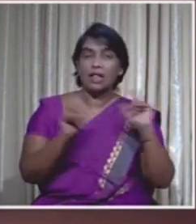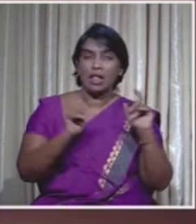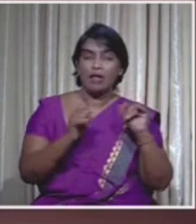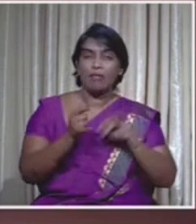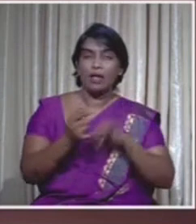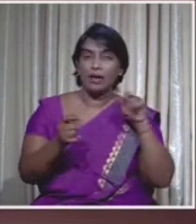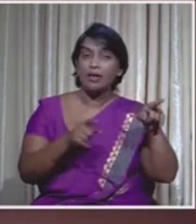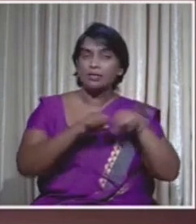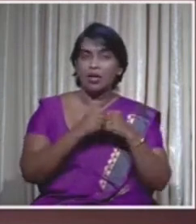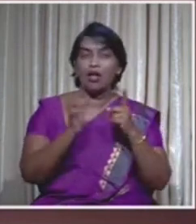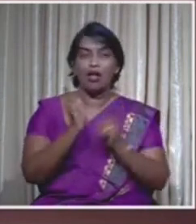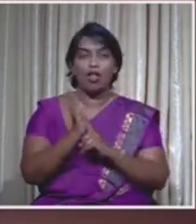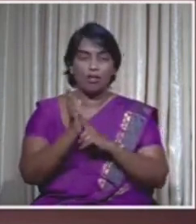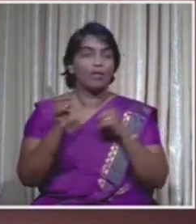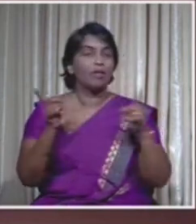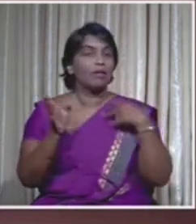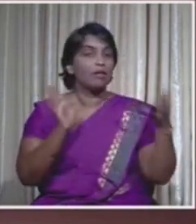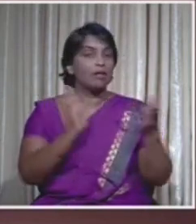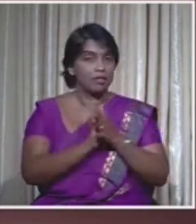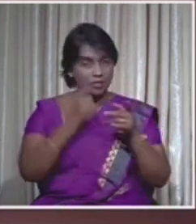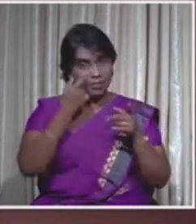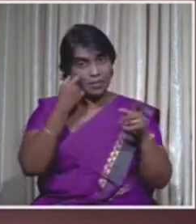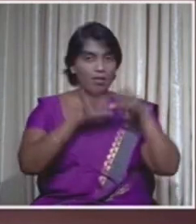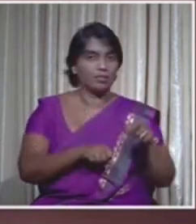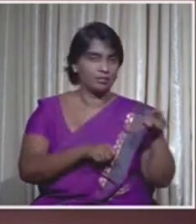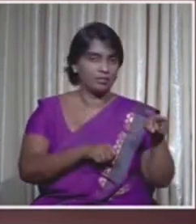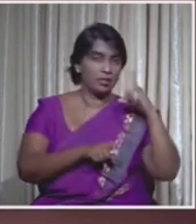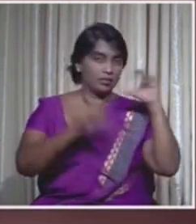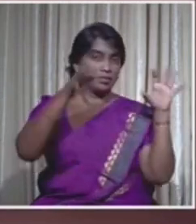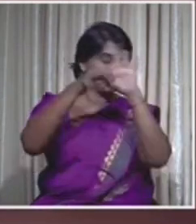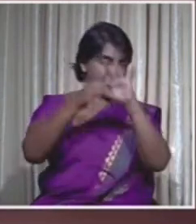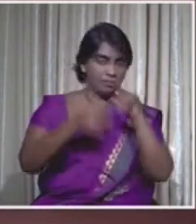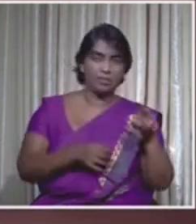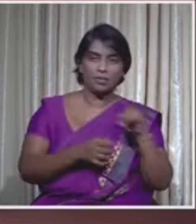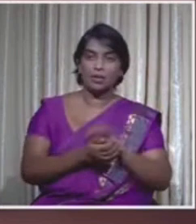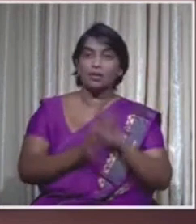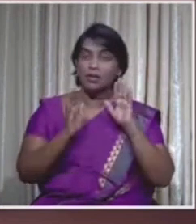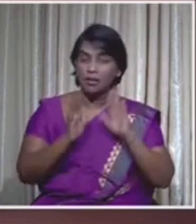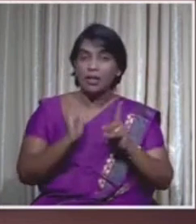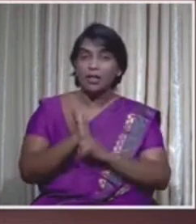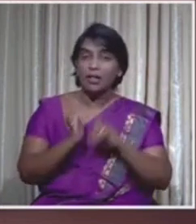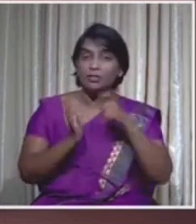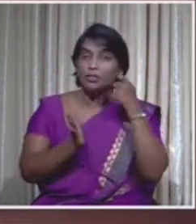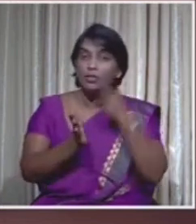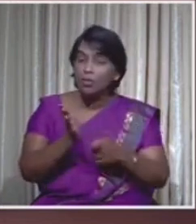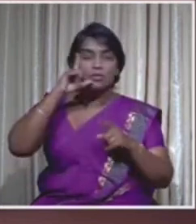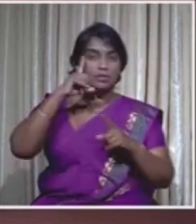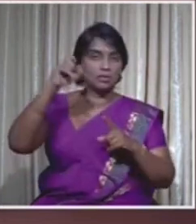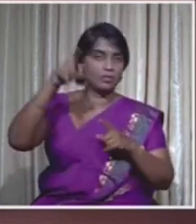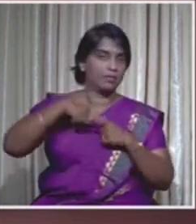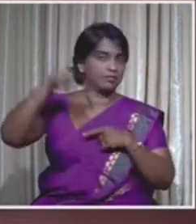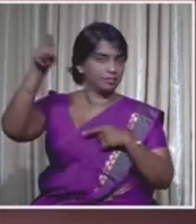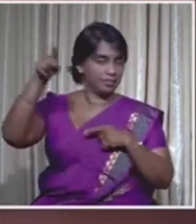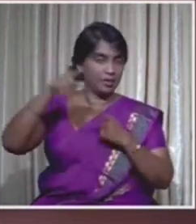කෙලිනා කියන සමාගම ලෝලිතගේ ඒතර ඒගොල්ල තමයි දේශීය ඒජන්ට් දේශීය නියෝජිතය හැබැයි අපි LIC එක ඕපන් කරන් කාටද කිණ්ඩාව සමාගමට